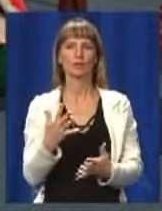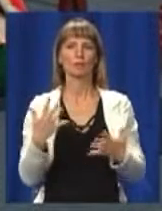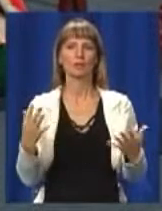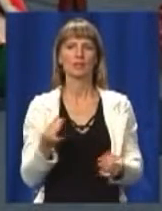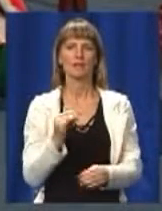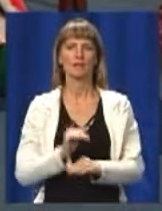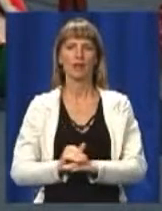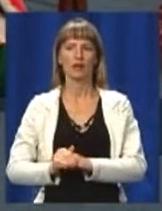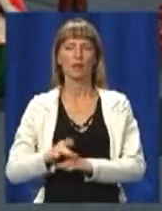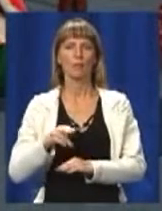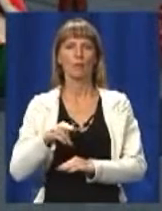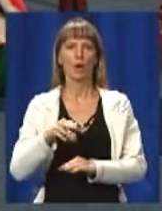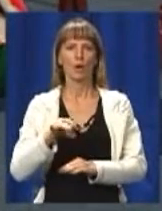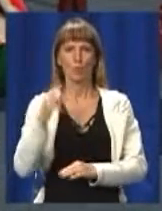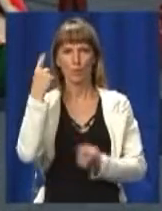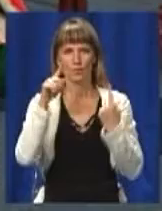більше цікавих фактів про мультфільми.